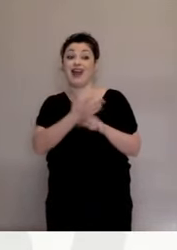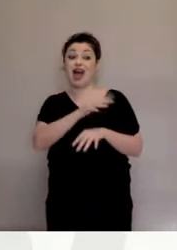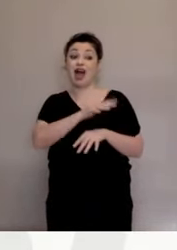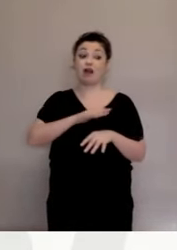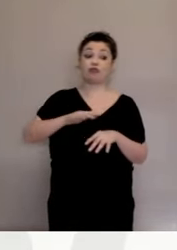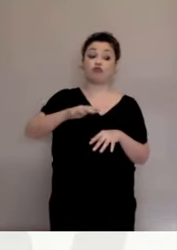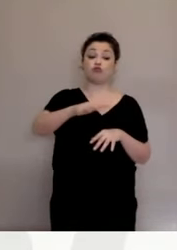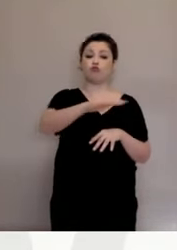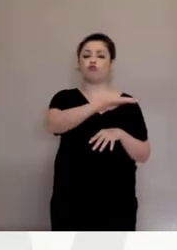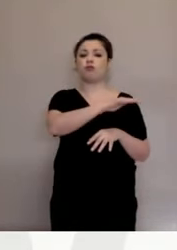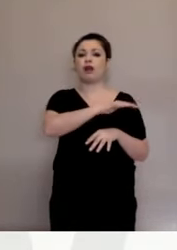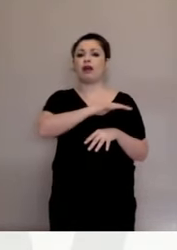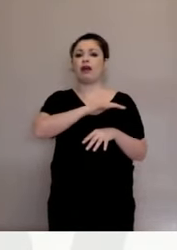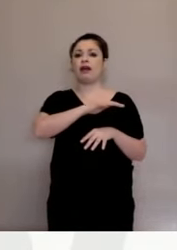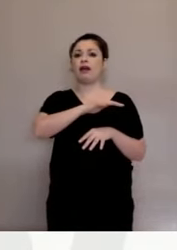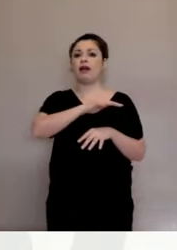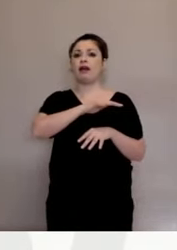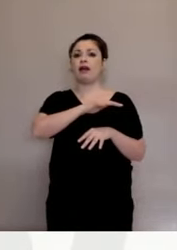non ha